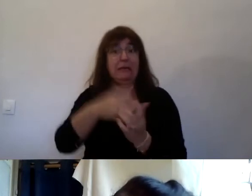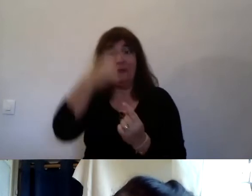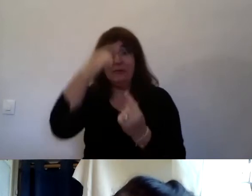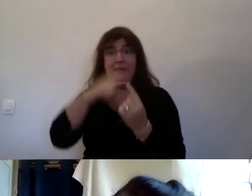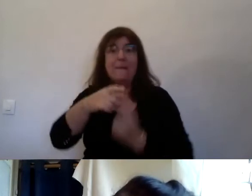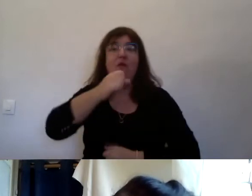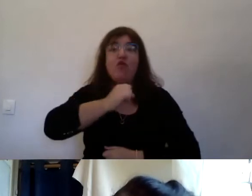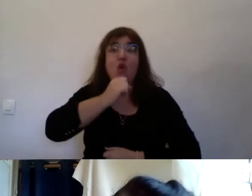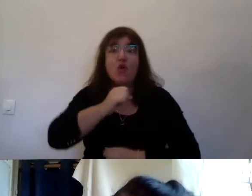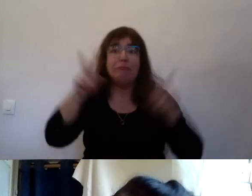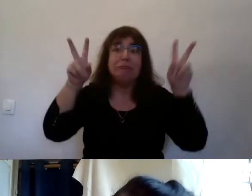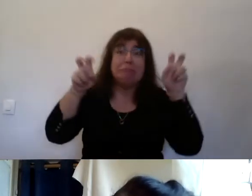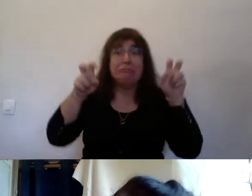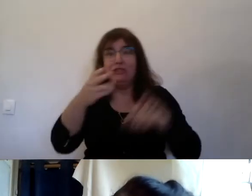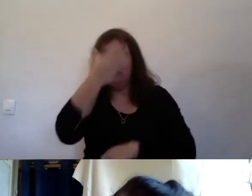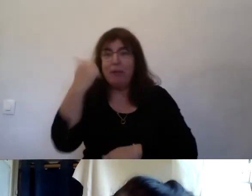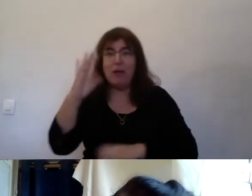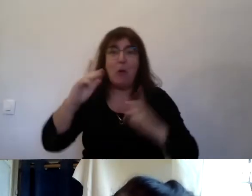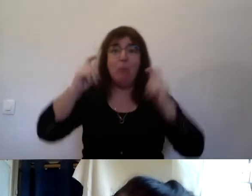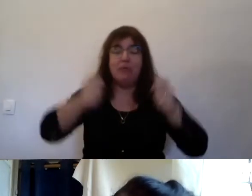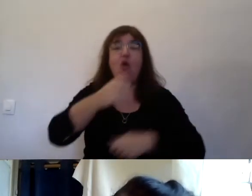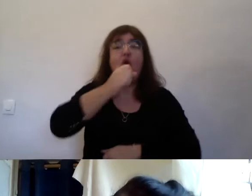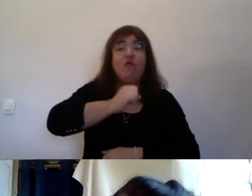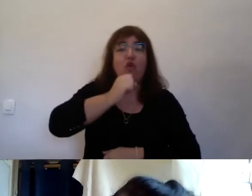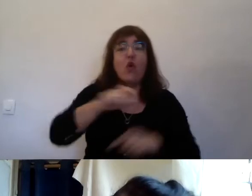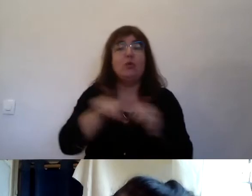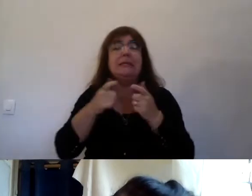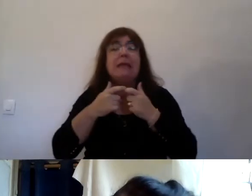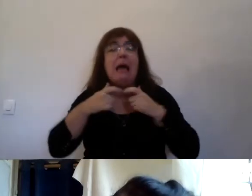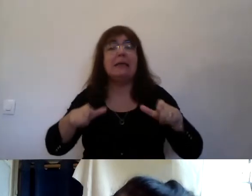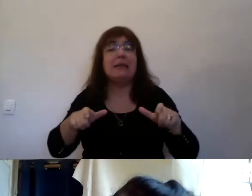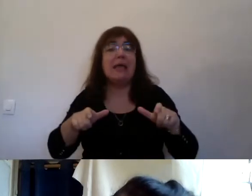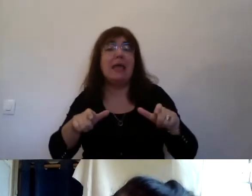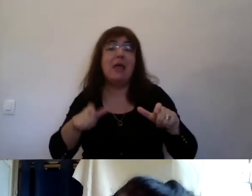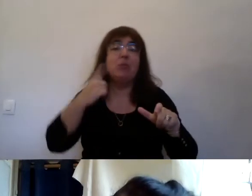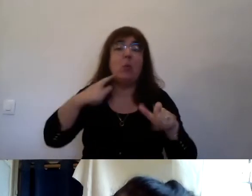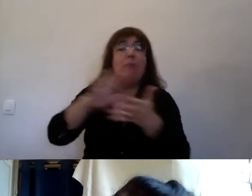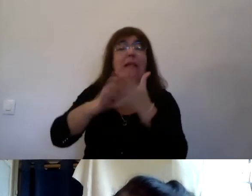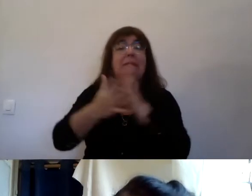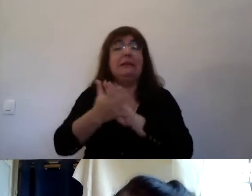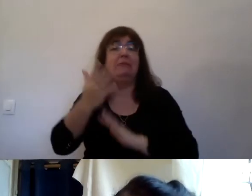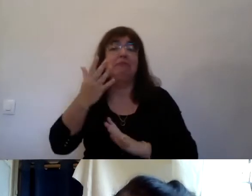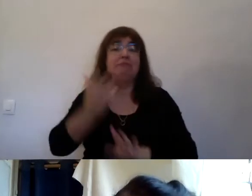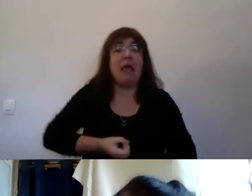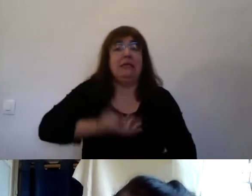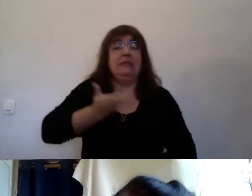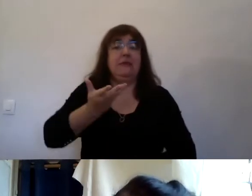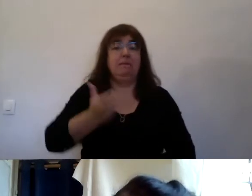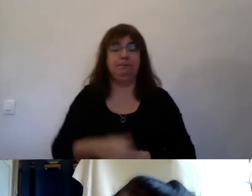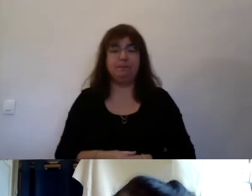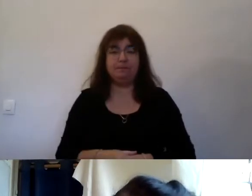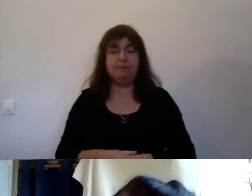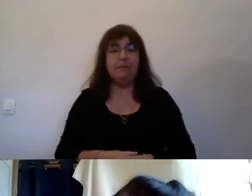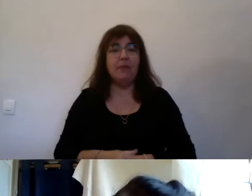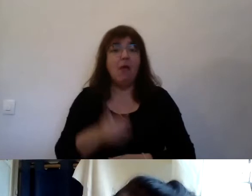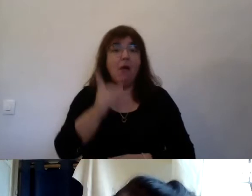appeler exactement, sur les vieux et l'accès aux pratiques artistiques. Alors, pourquoi cette